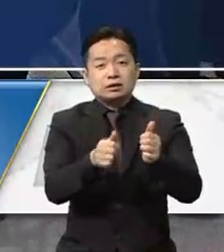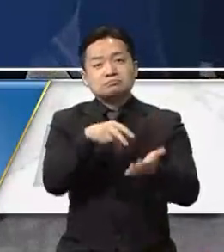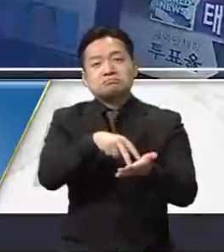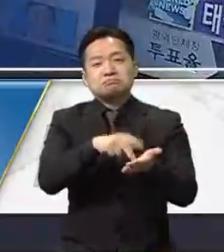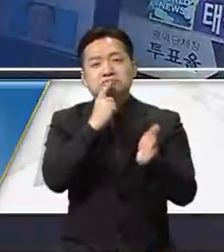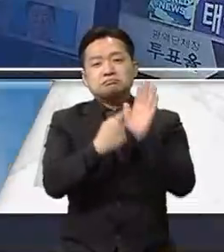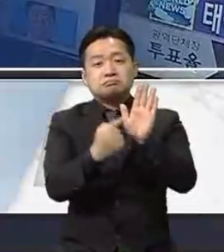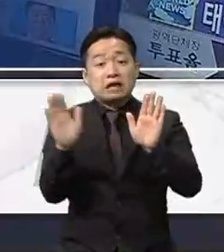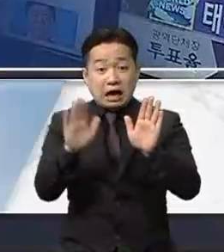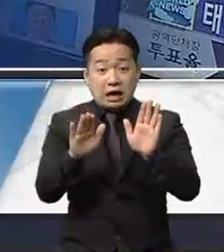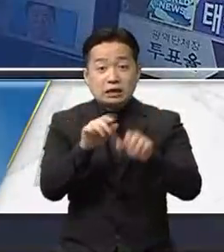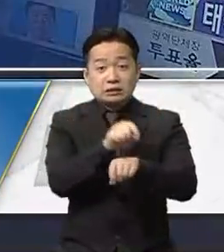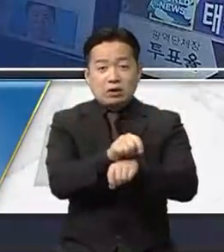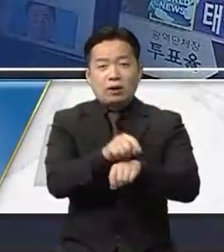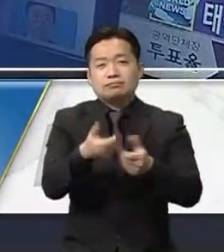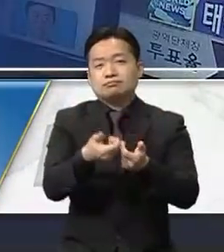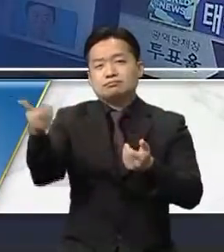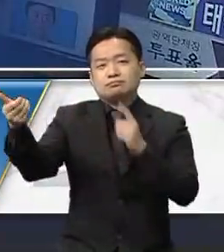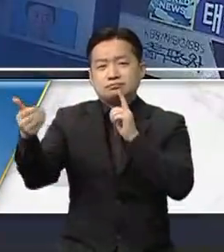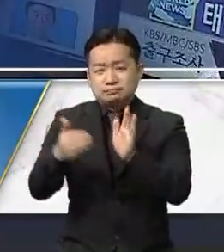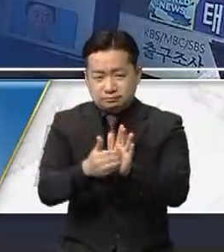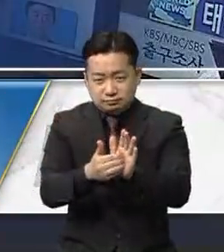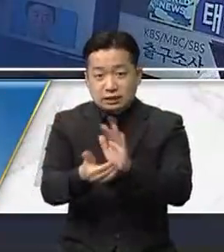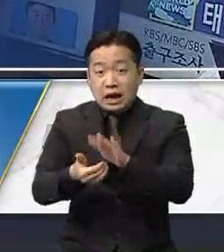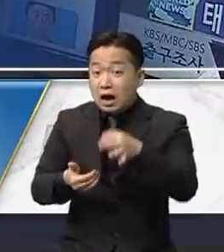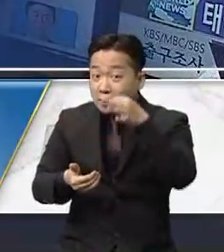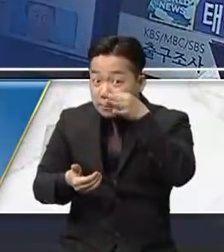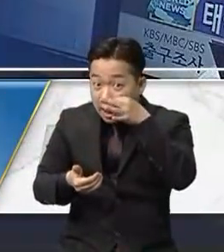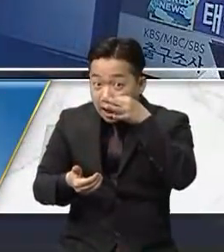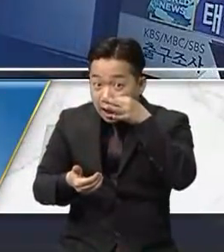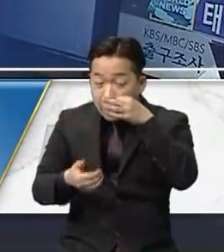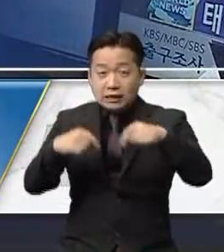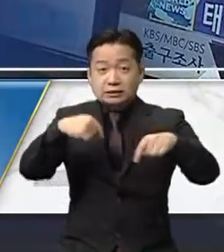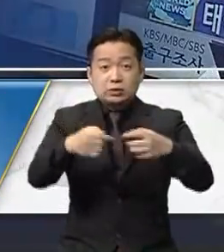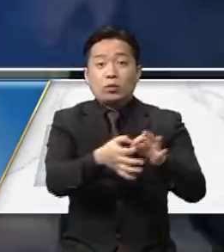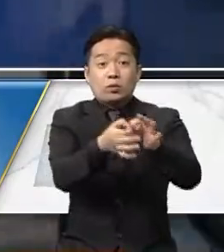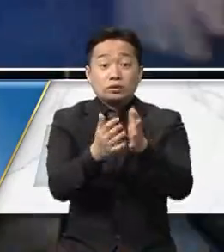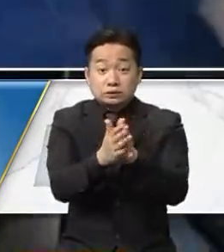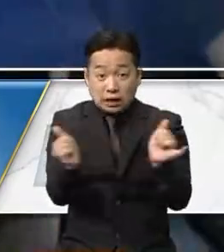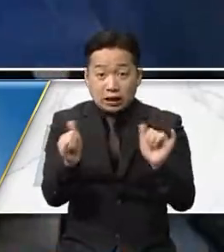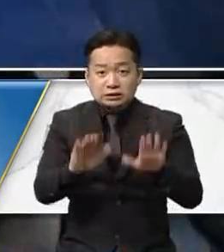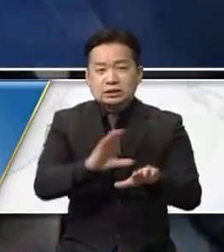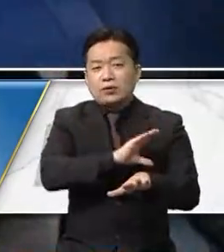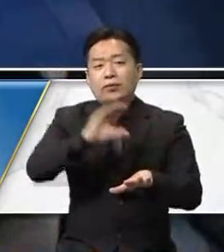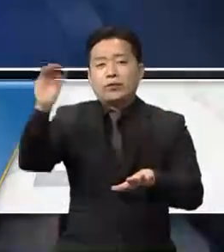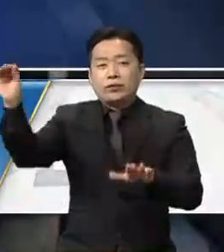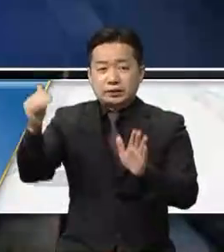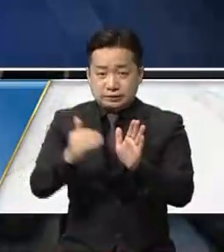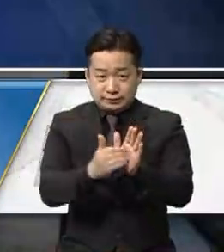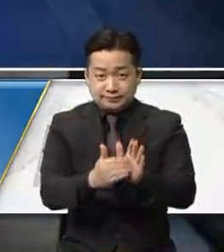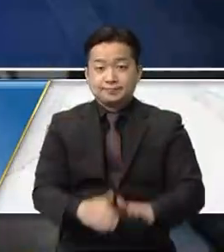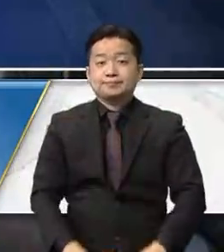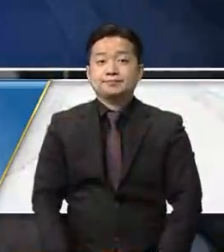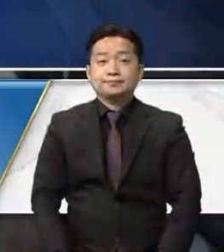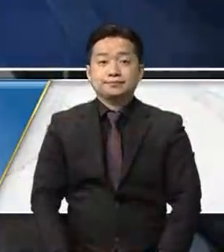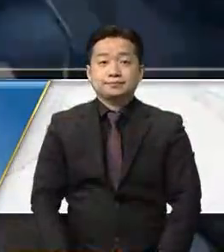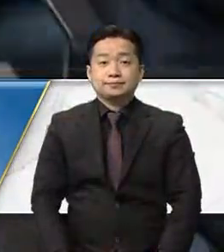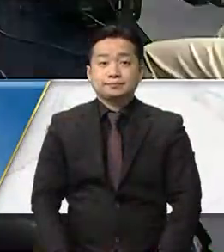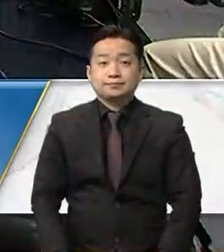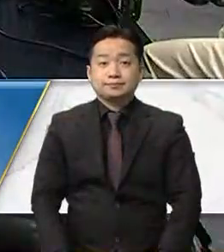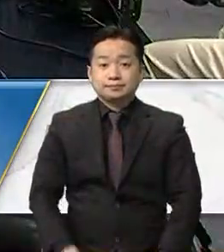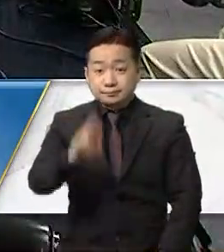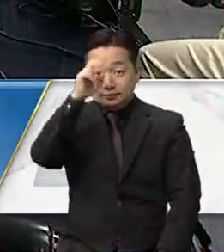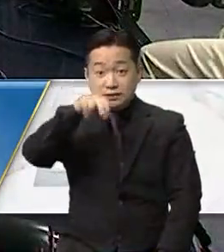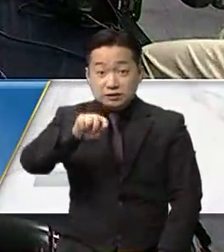않은 채 이곳 상황실을 떠났습니다. 그리고 앞서 보신 것처럼 당 지도부 관계자들도 상당수 이곳을 떠난 상태입니다.